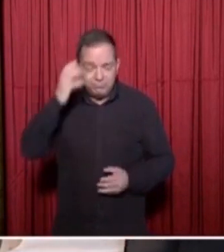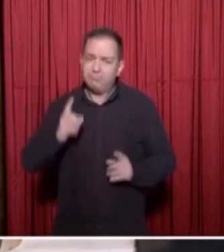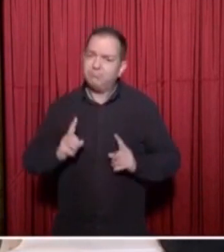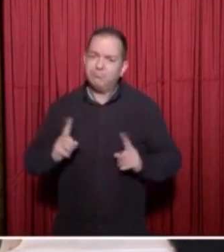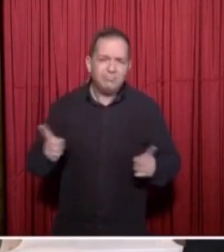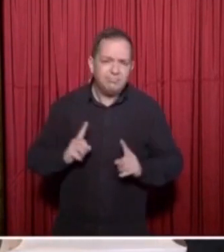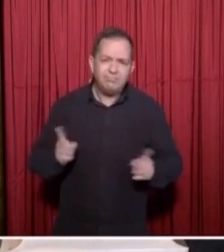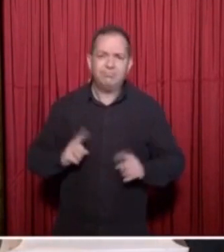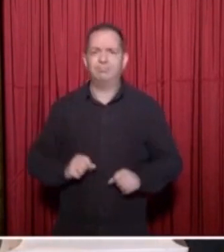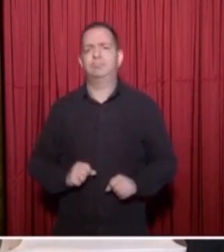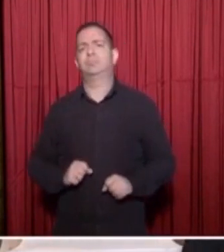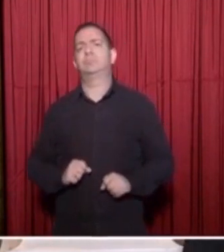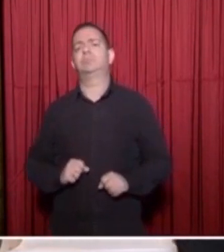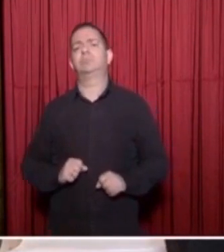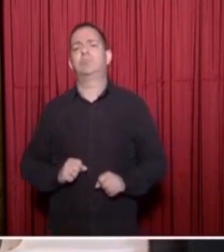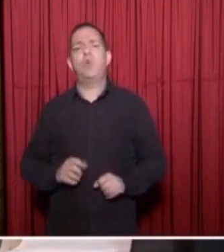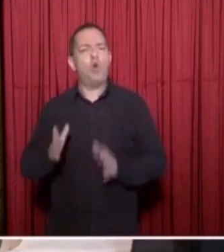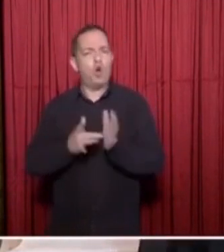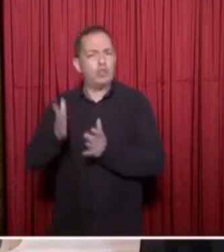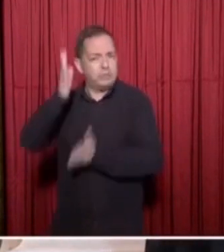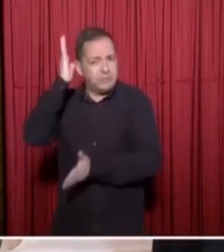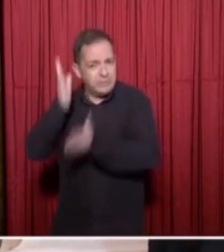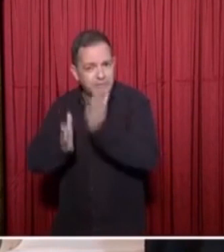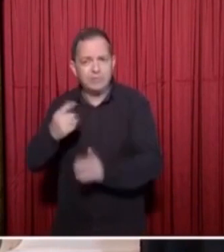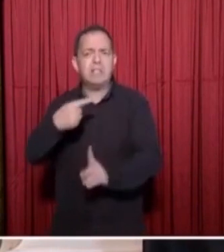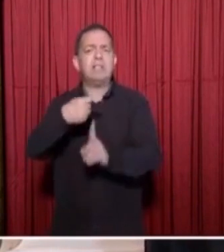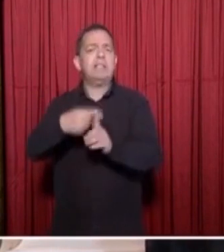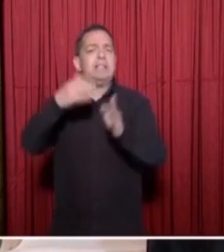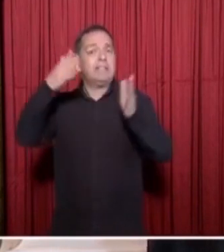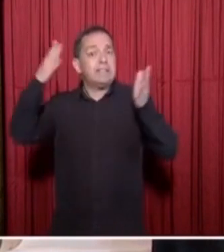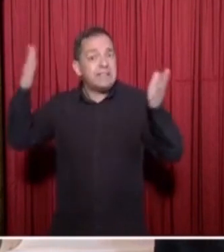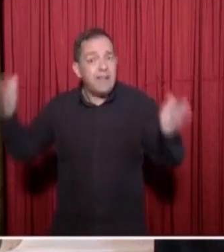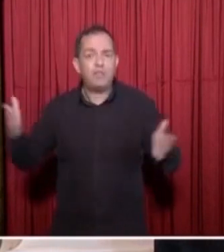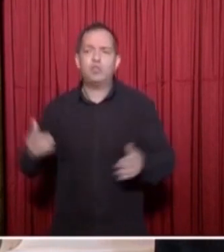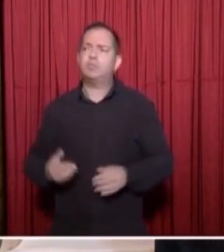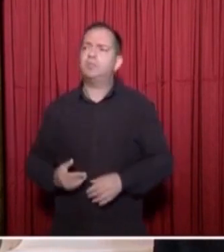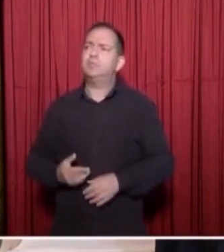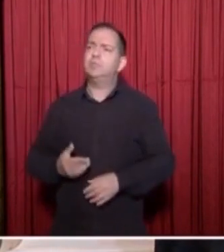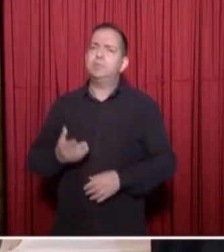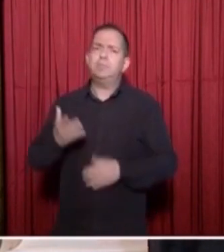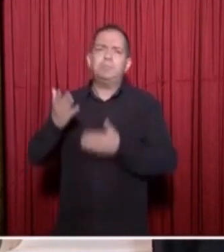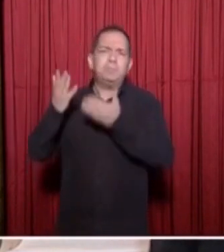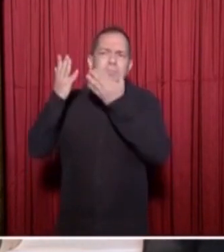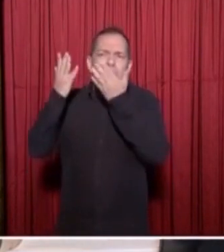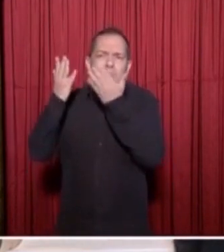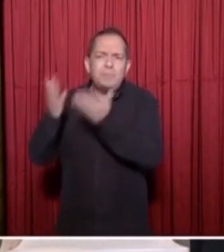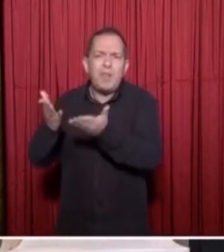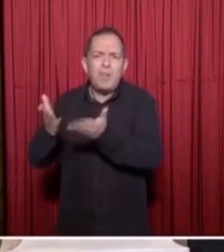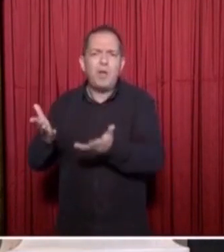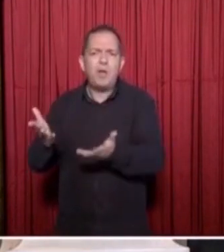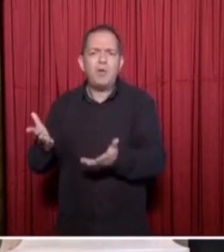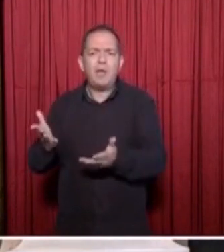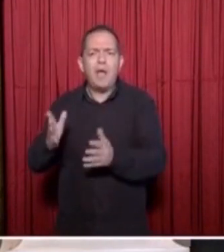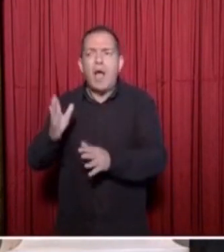το πάθος και ο Σταυρός του Χριστού, η πιο γήινη, ψηλαφυτή